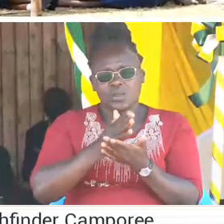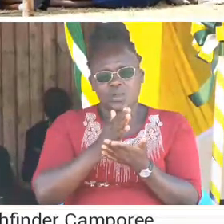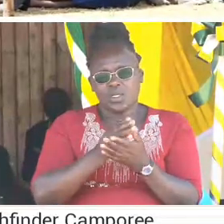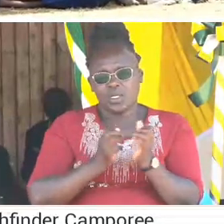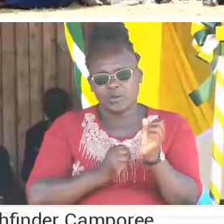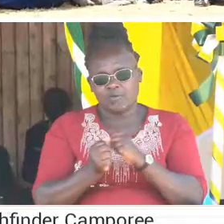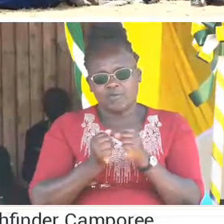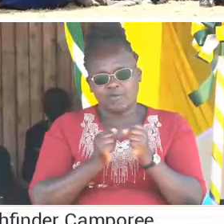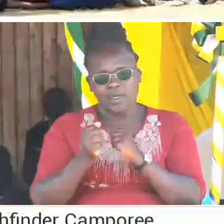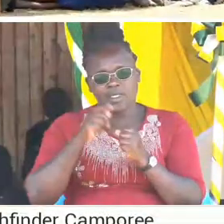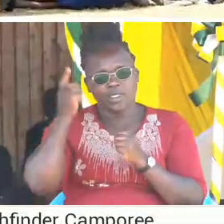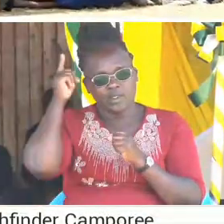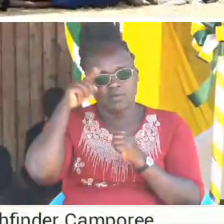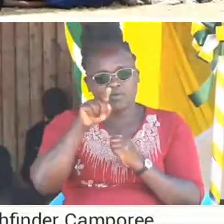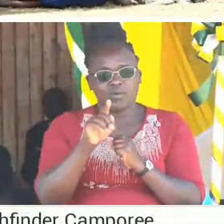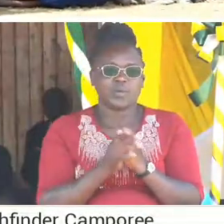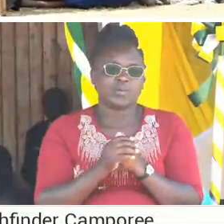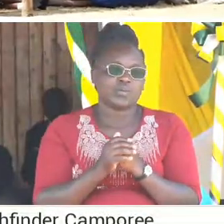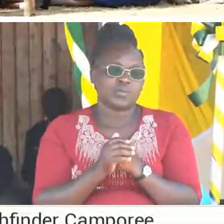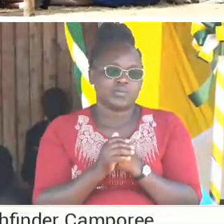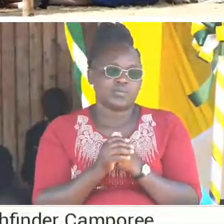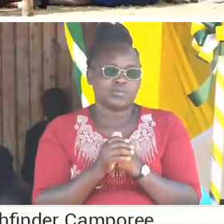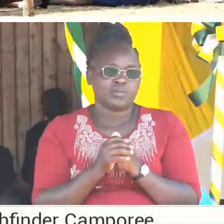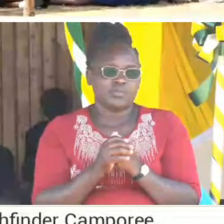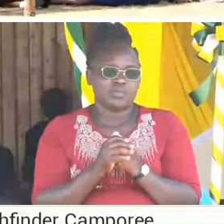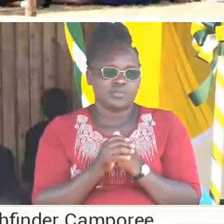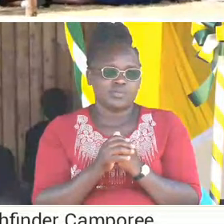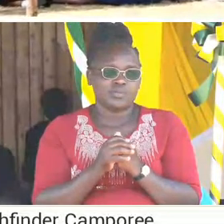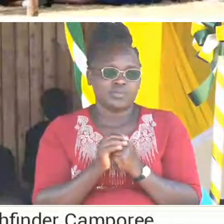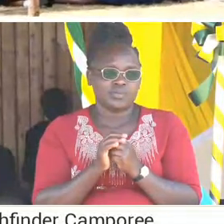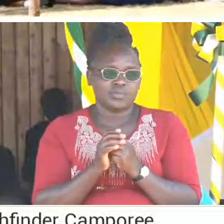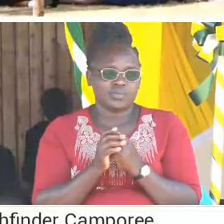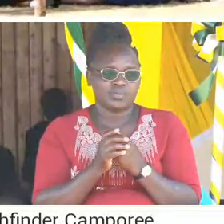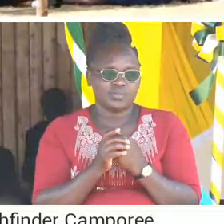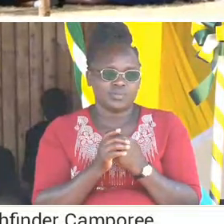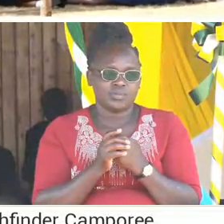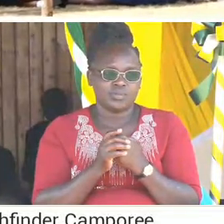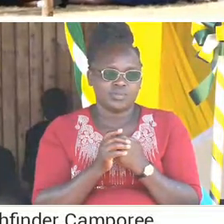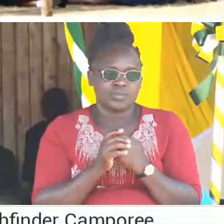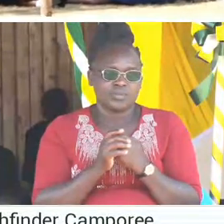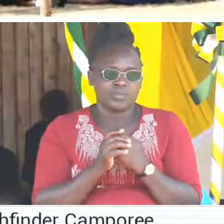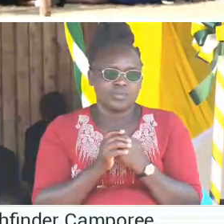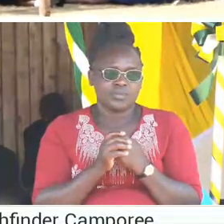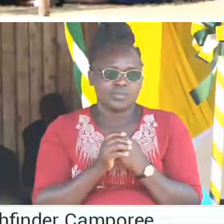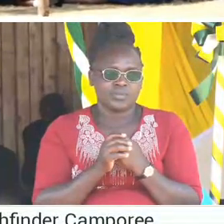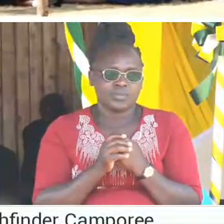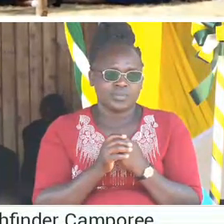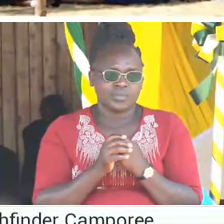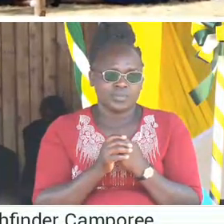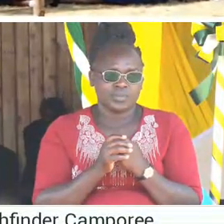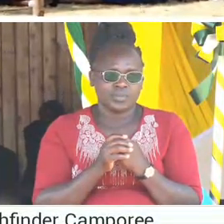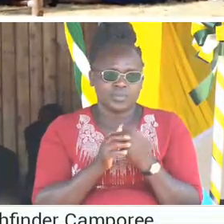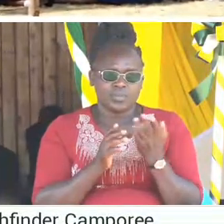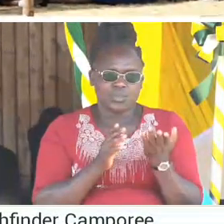mwingi kujibu maneno ya maadui zako kwa sababu unapigana vita zako mwenyewe.